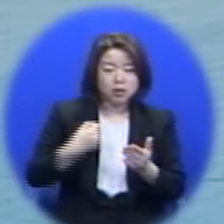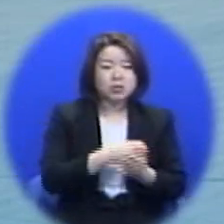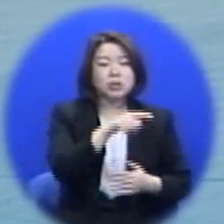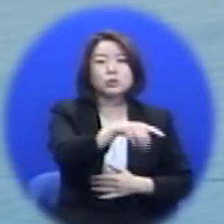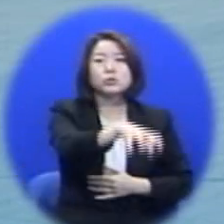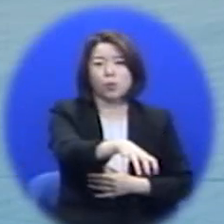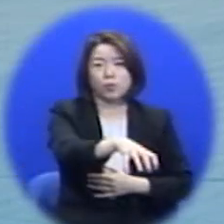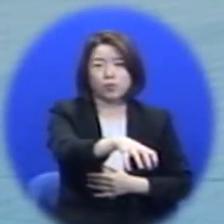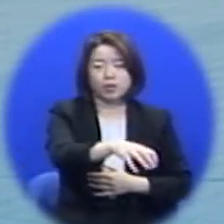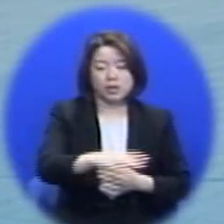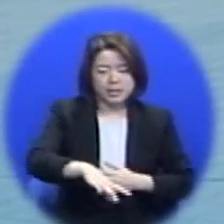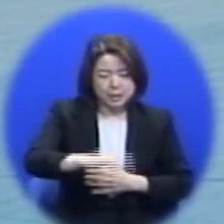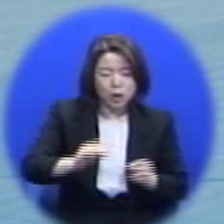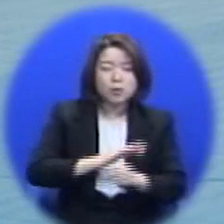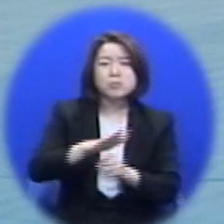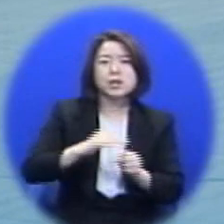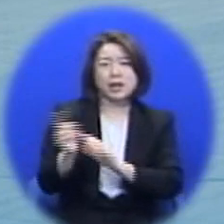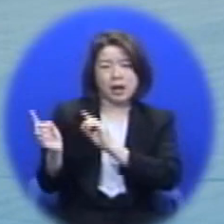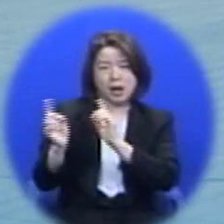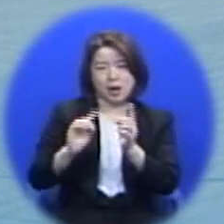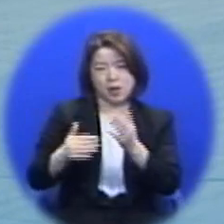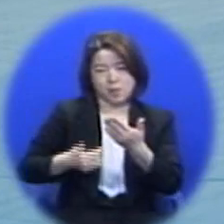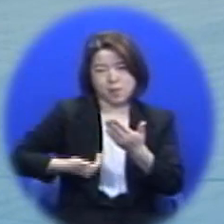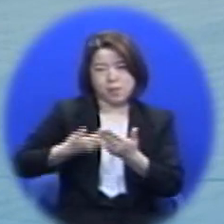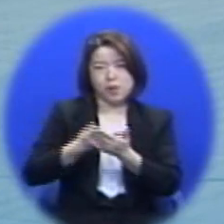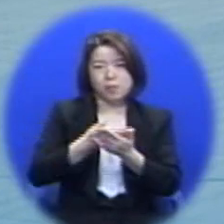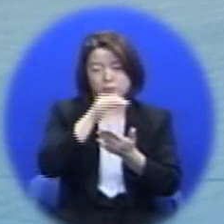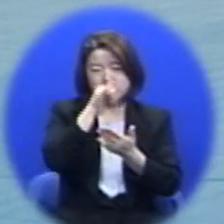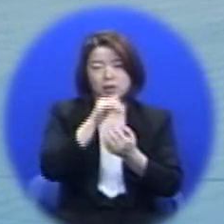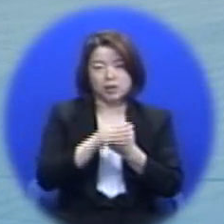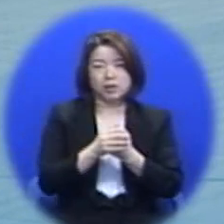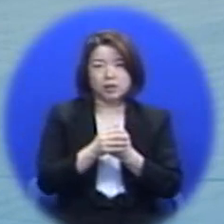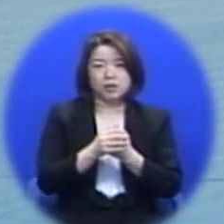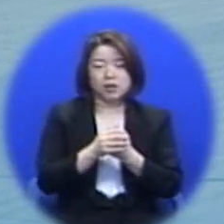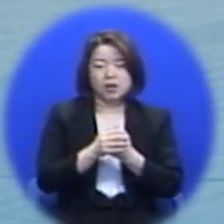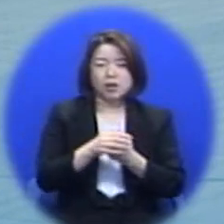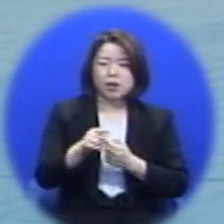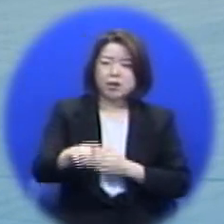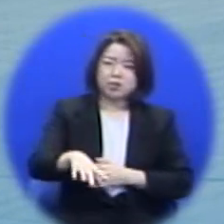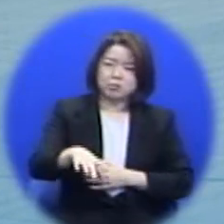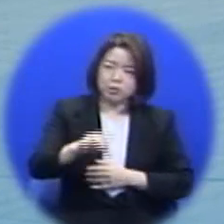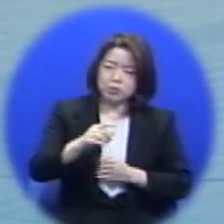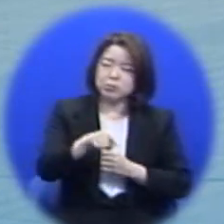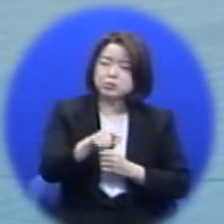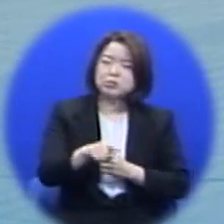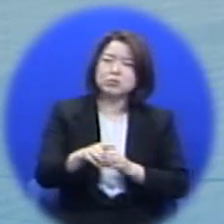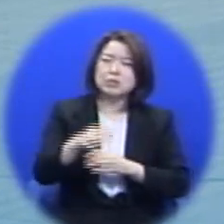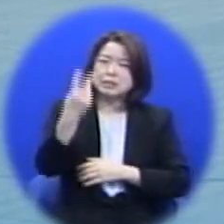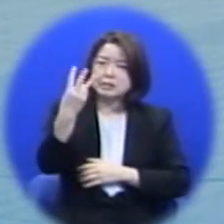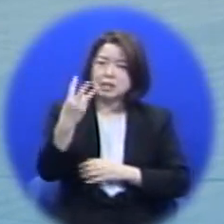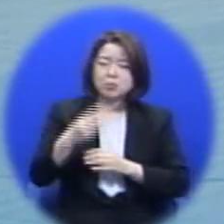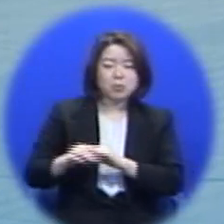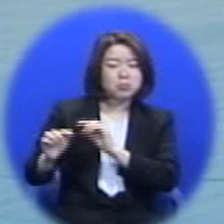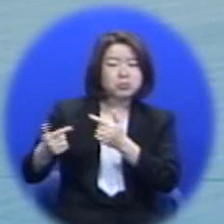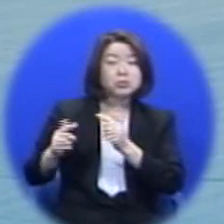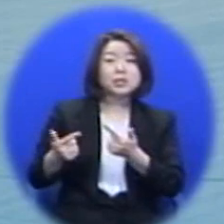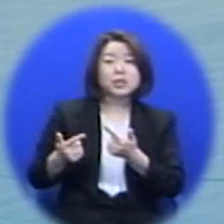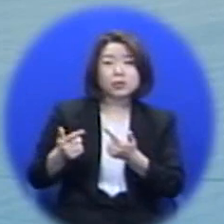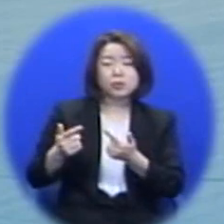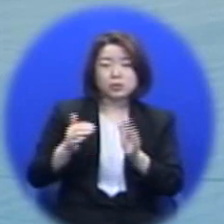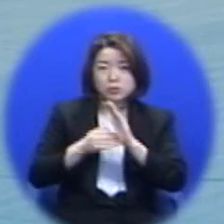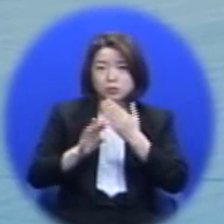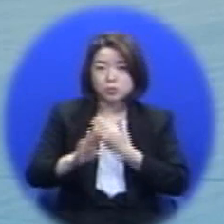첫사랑을 회복하라는 거죠. 예수님이 세 번이나 부인했던 베드로에게 무슨 질문했지요? 내가 나